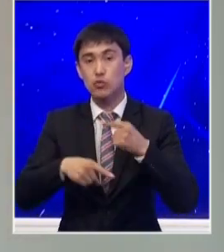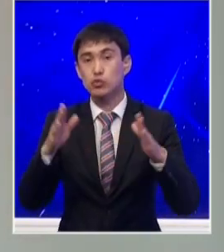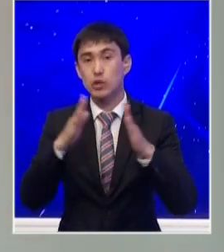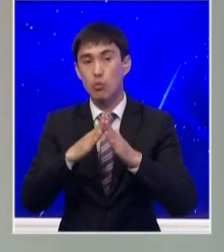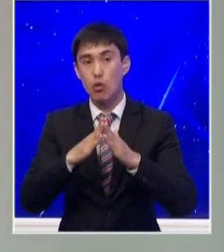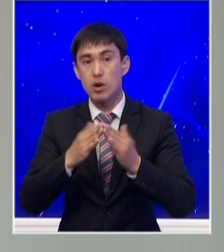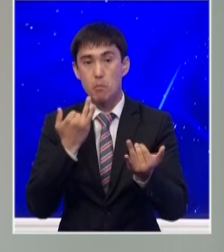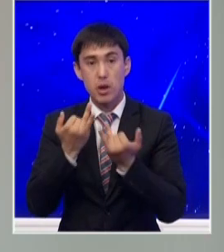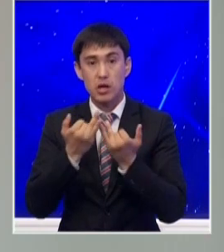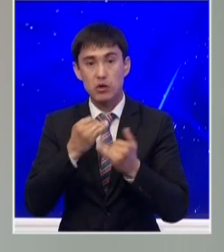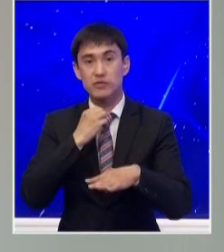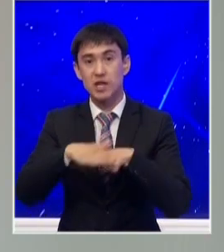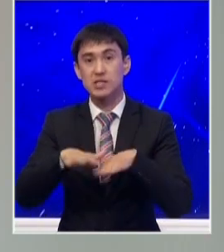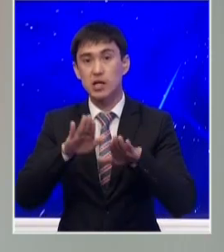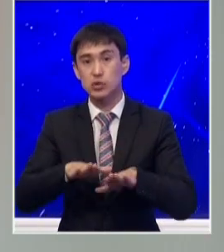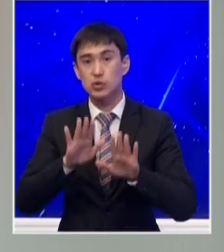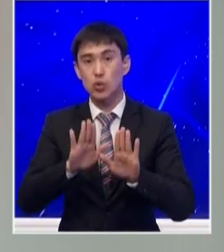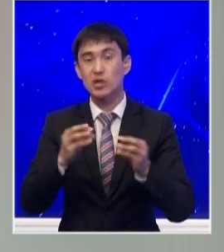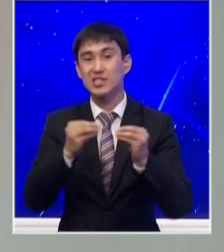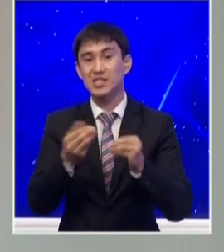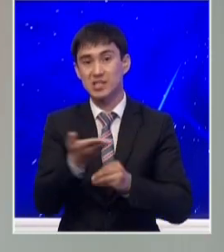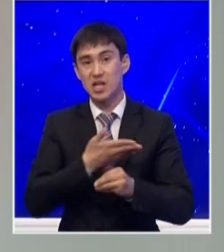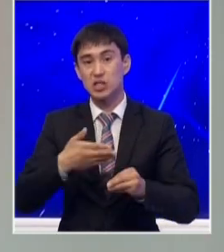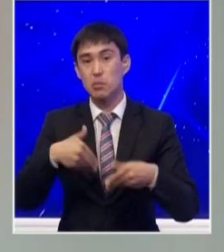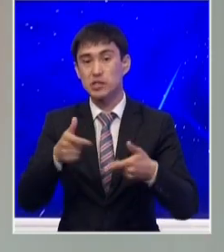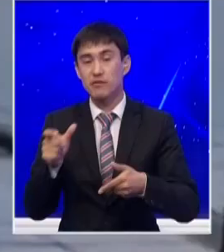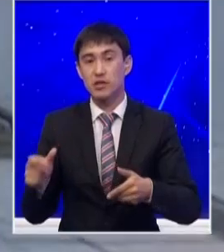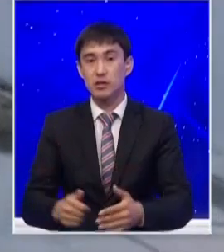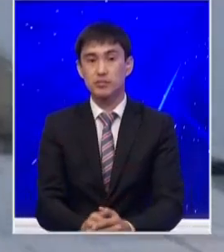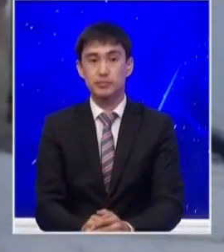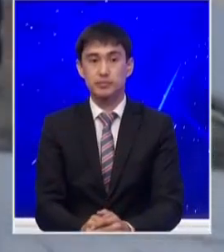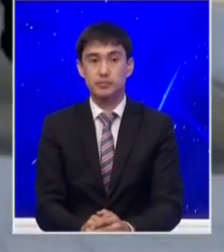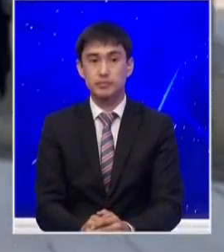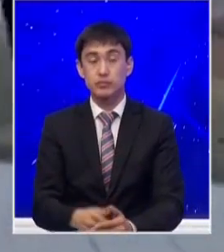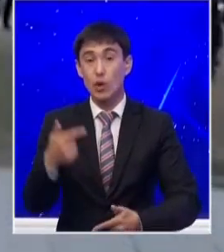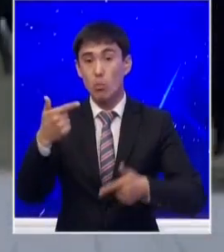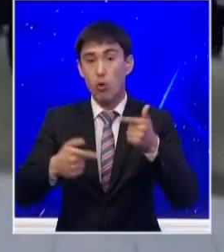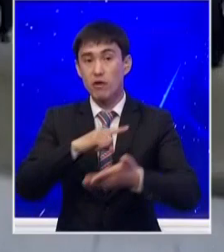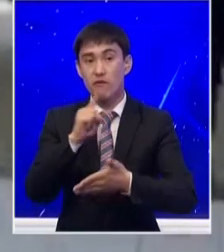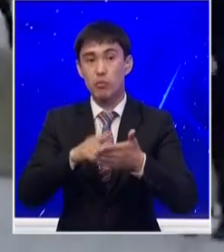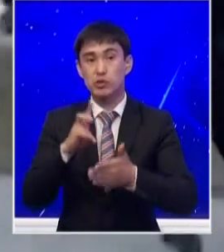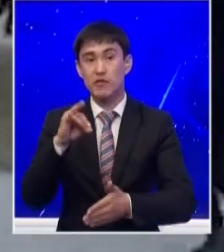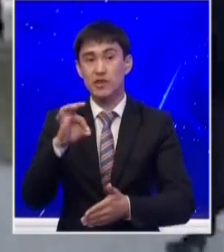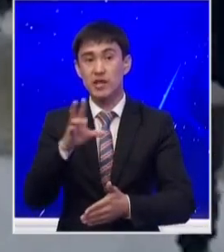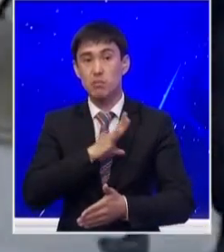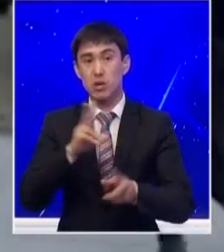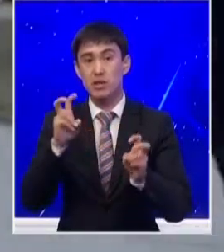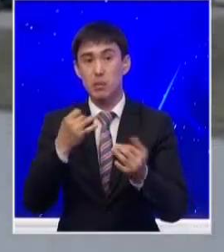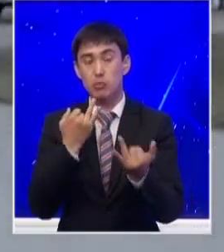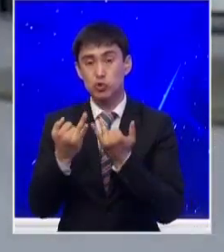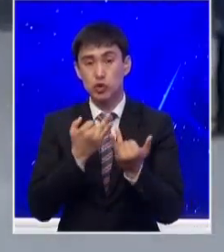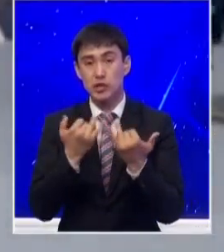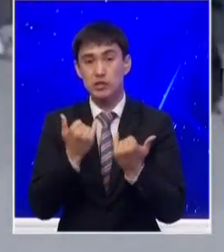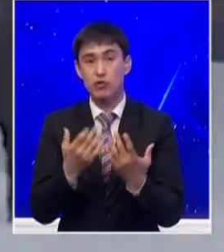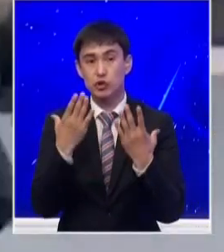домой для переговоров столицы остаются 10 наших представителей спорный вопрос Нефтяников стал Темой Обсуждения